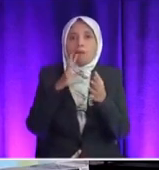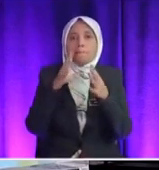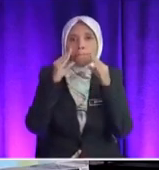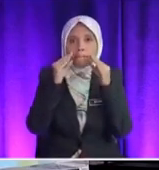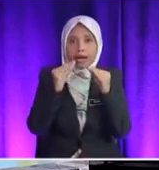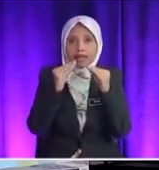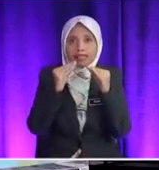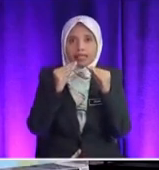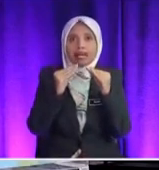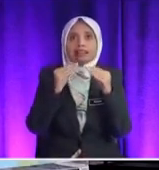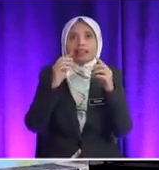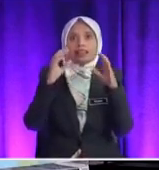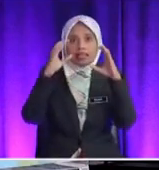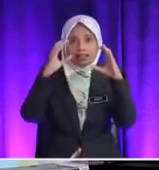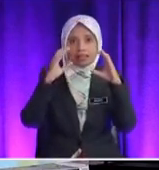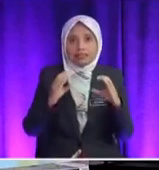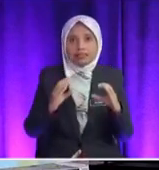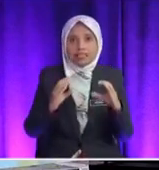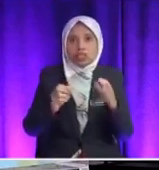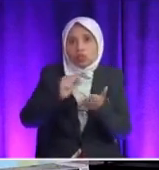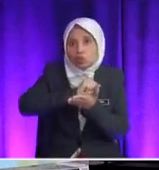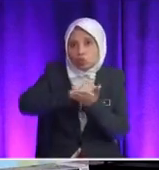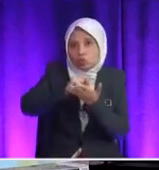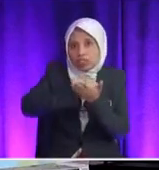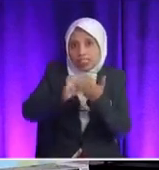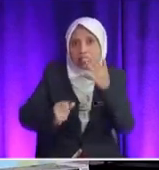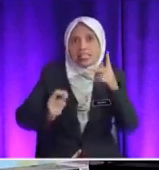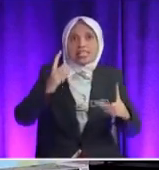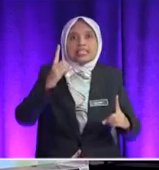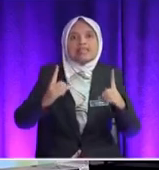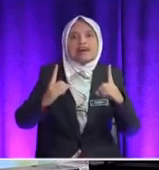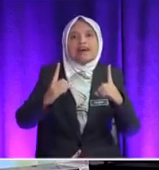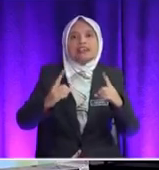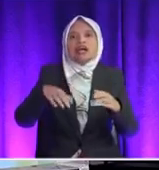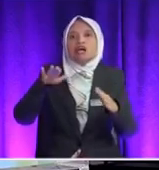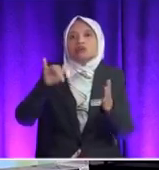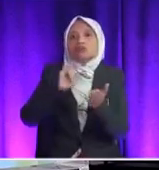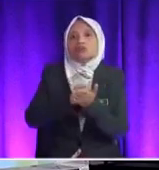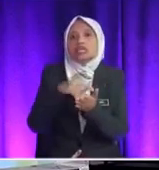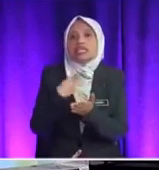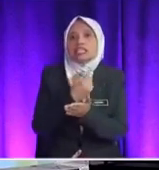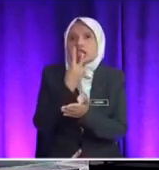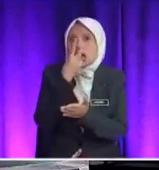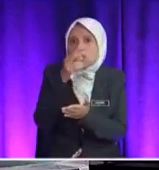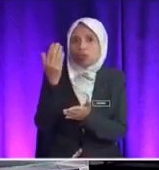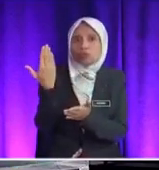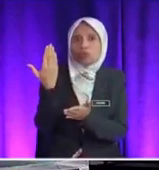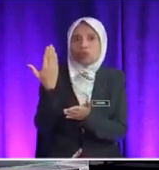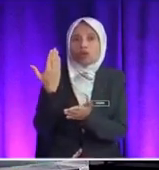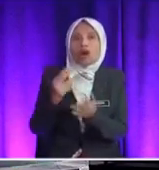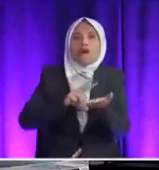Bagaimana enak mencuci kendaraan Hei kesentuh tengok sedikit ah ah